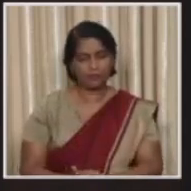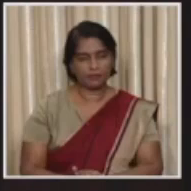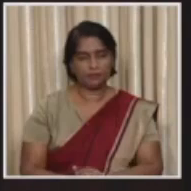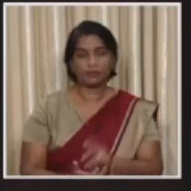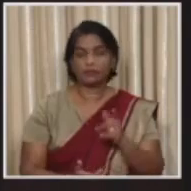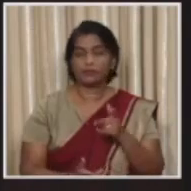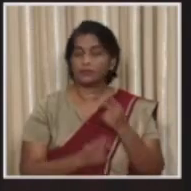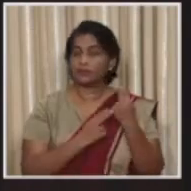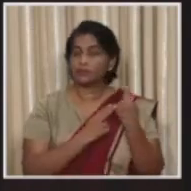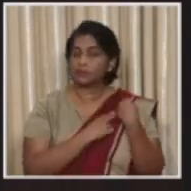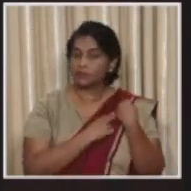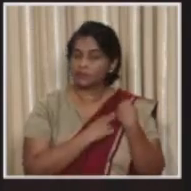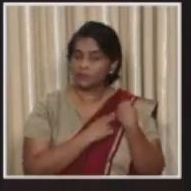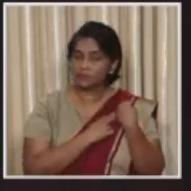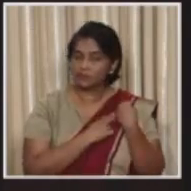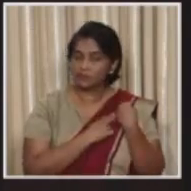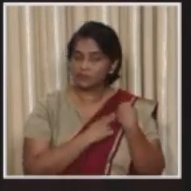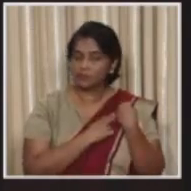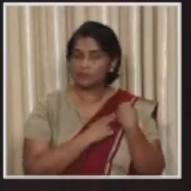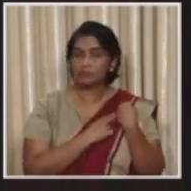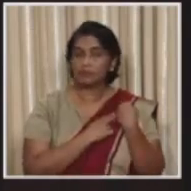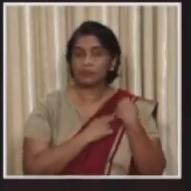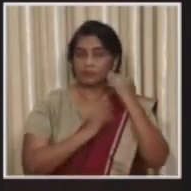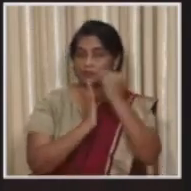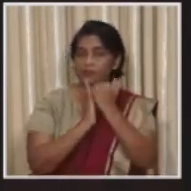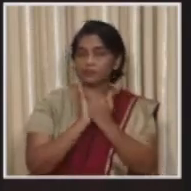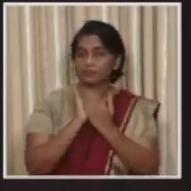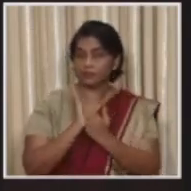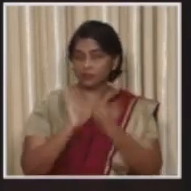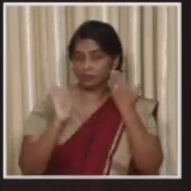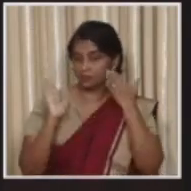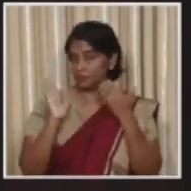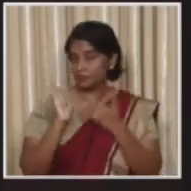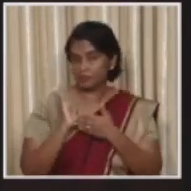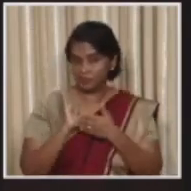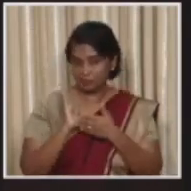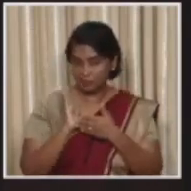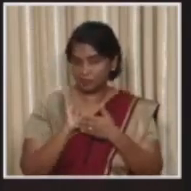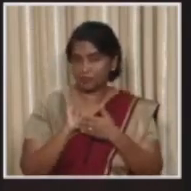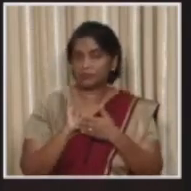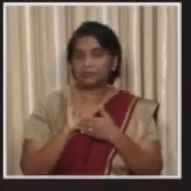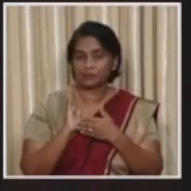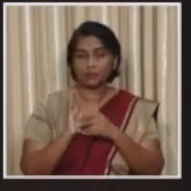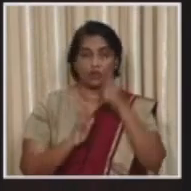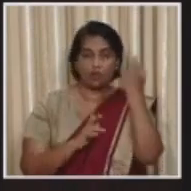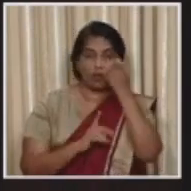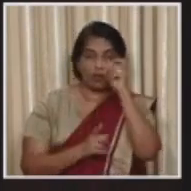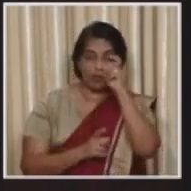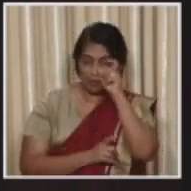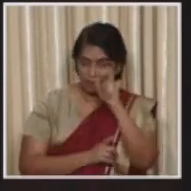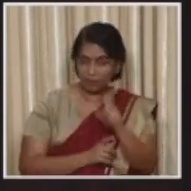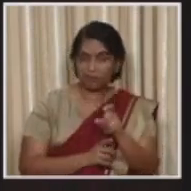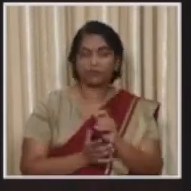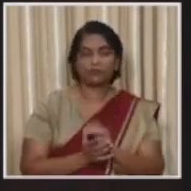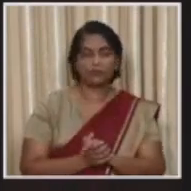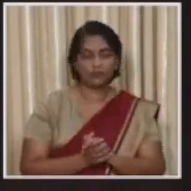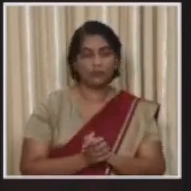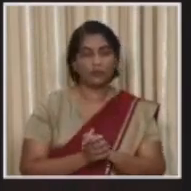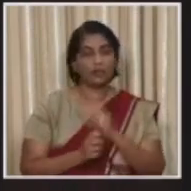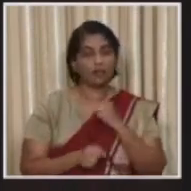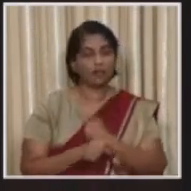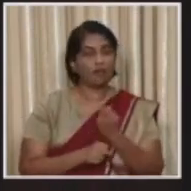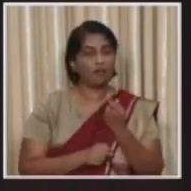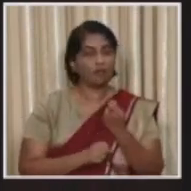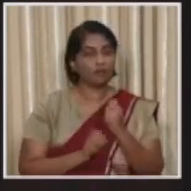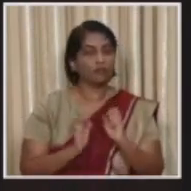කාර්ය සහ කාර්ය පටිපාටි පිළිබඳ හොයලා බලන්න රජ මුදල්